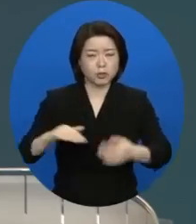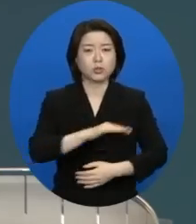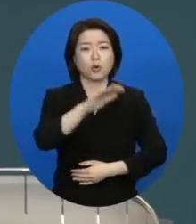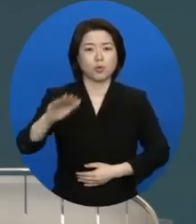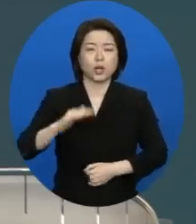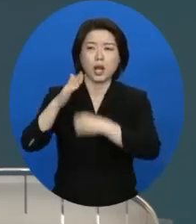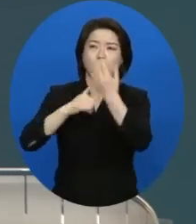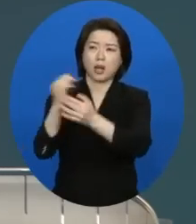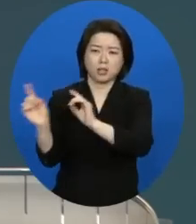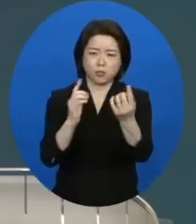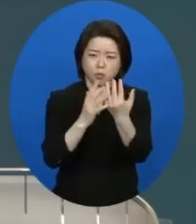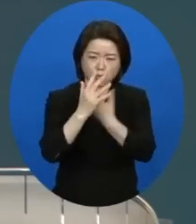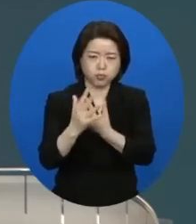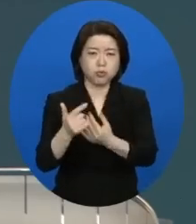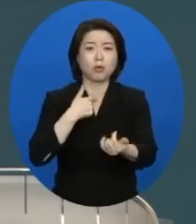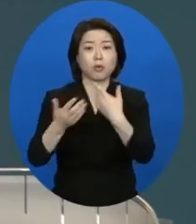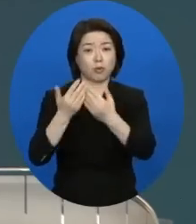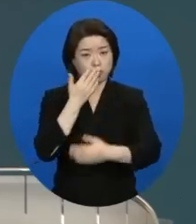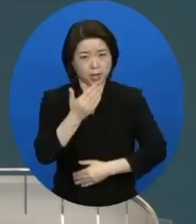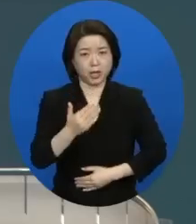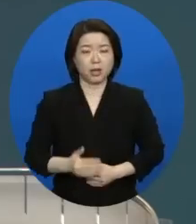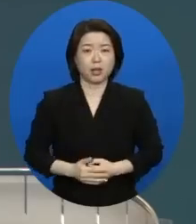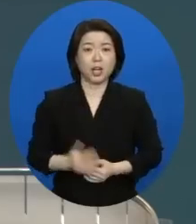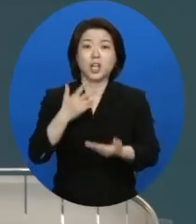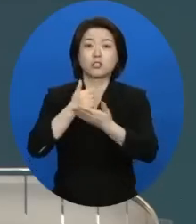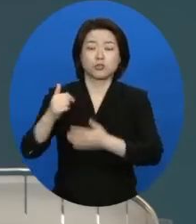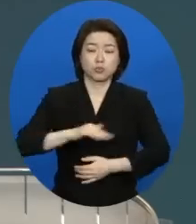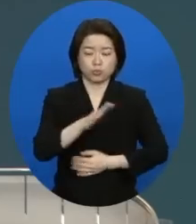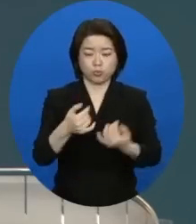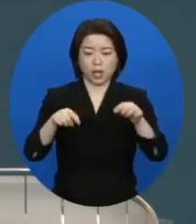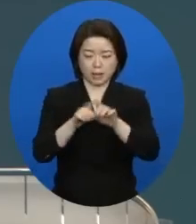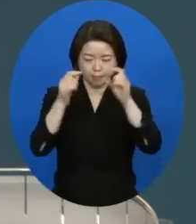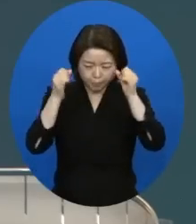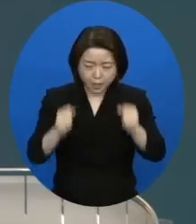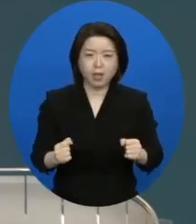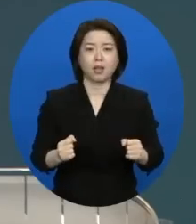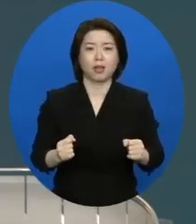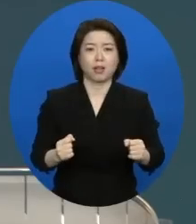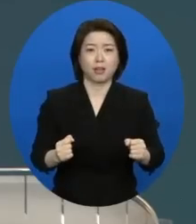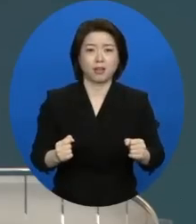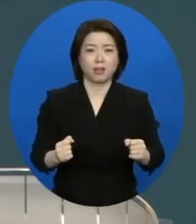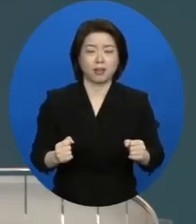하나님의 부흥을 경험하게 돼요. 주님이 우리와 함께 계시니까요.